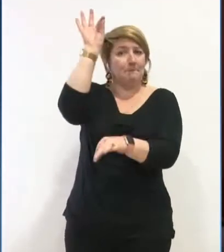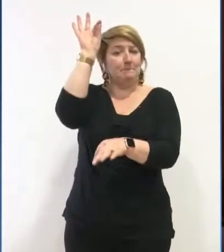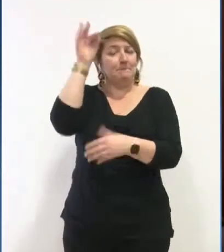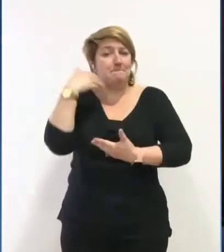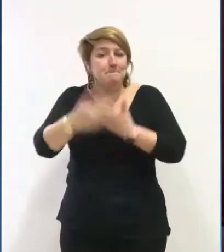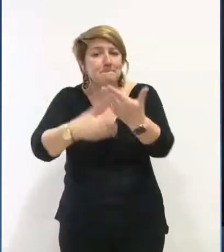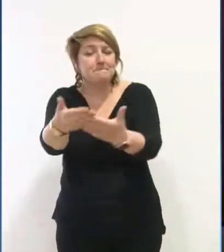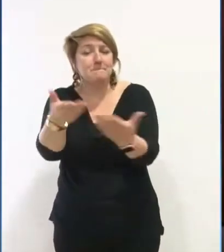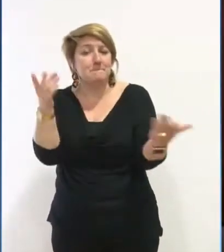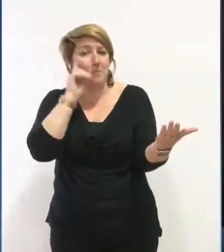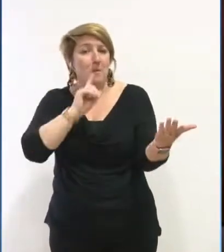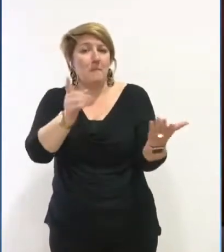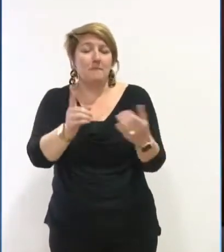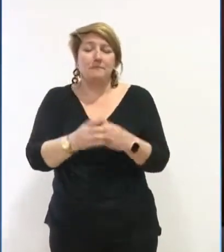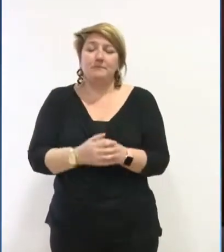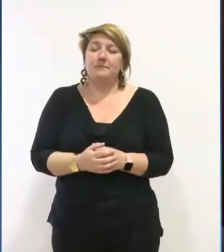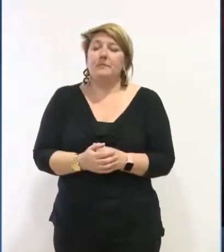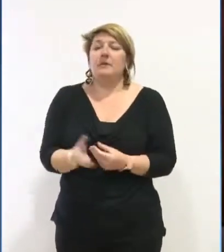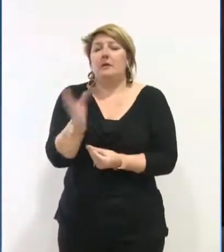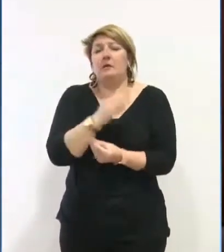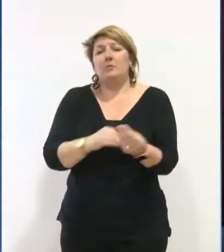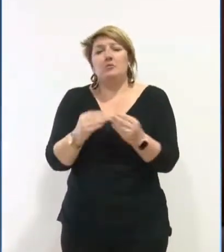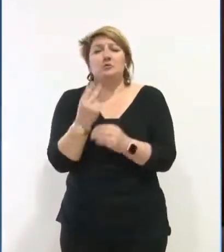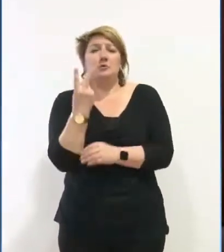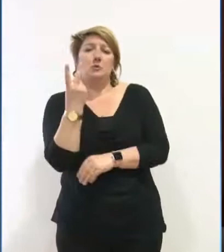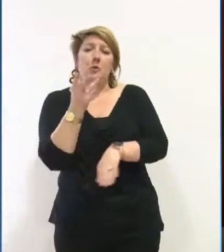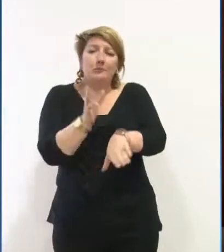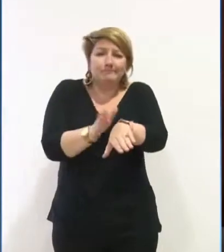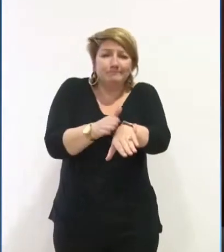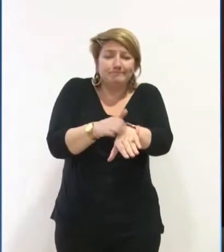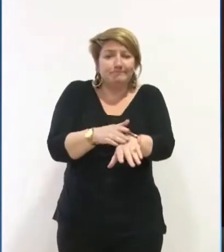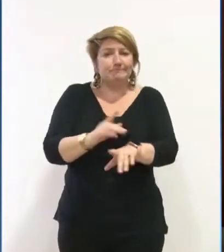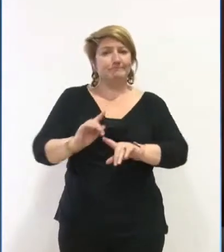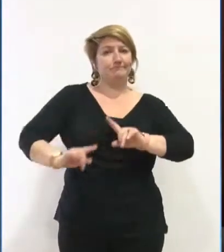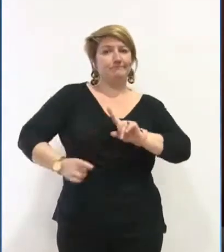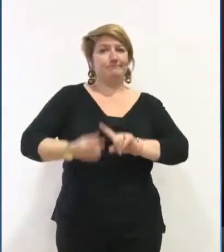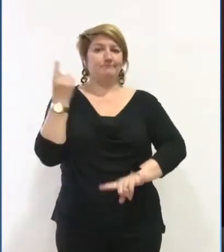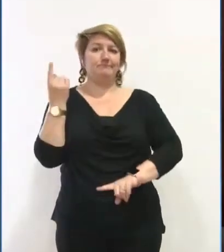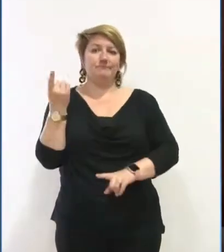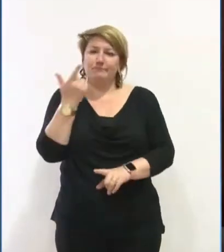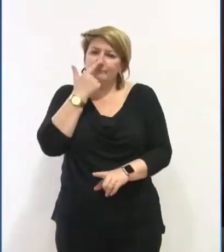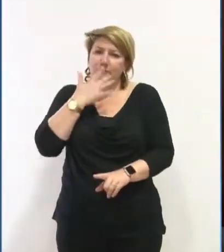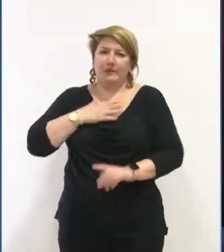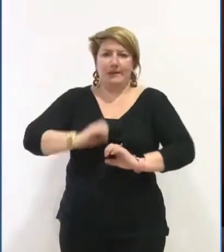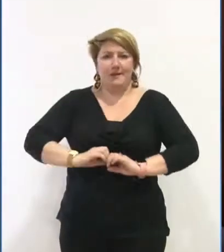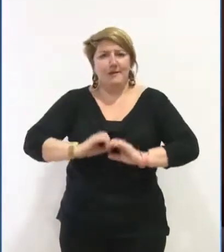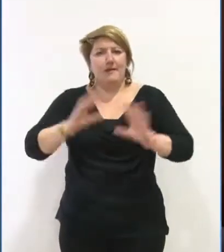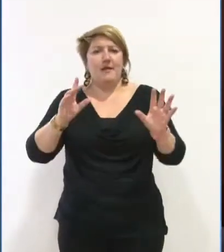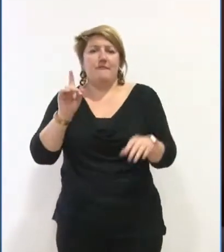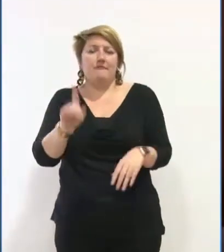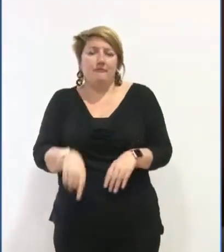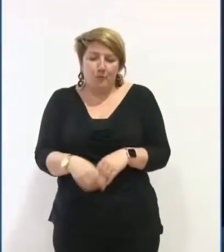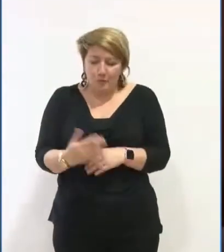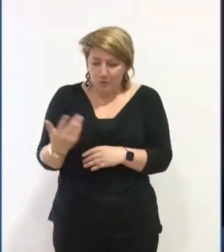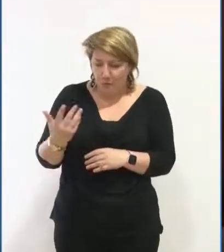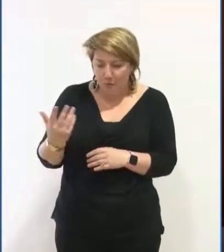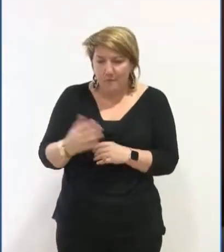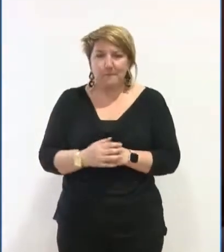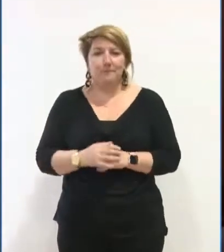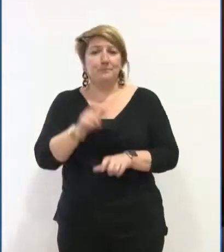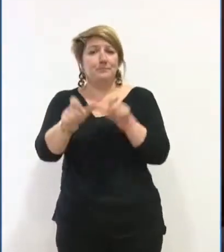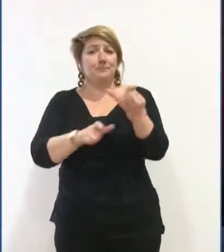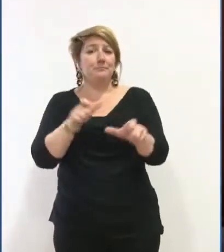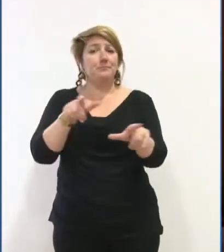autres précautions nous paraissent essentielles et méritent d'être clarifiées. Le respect de la place et du rôle des